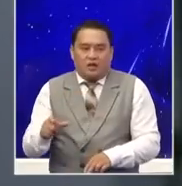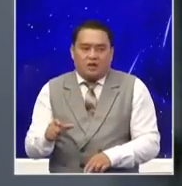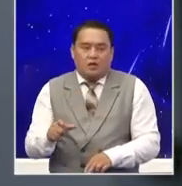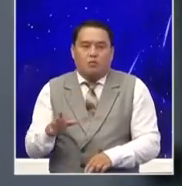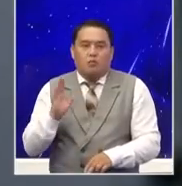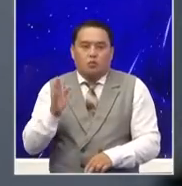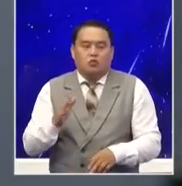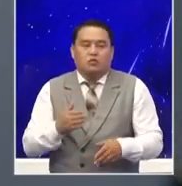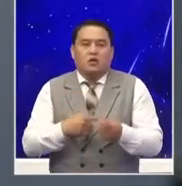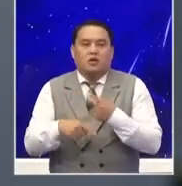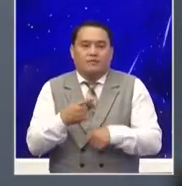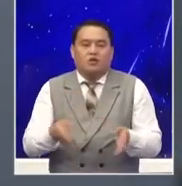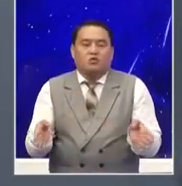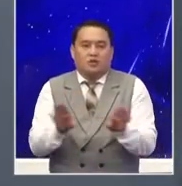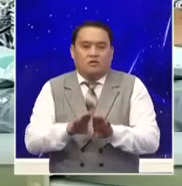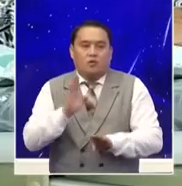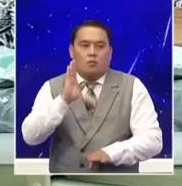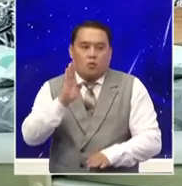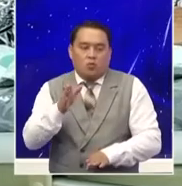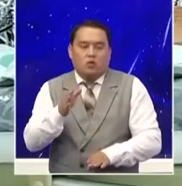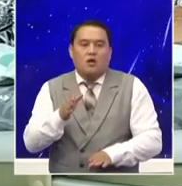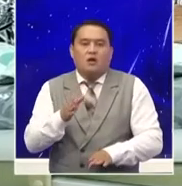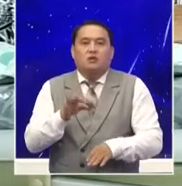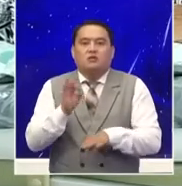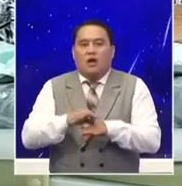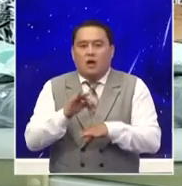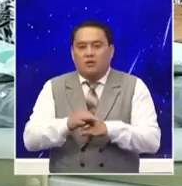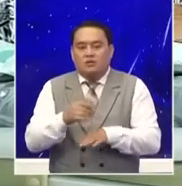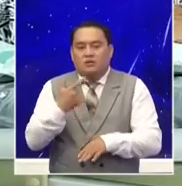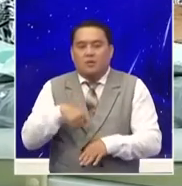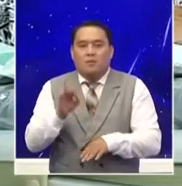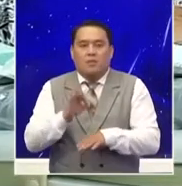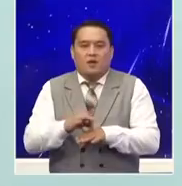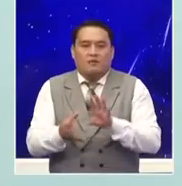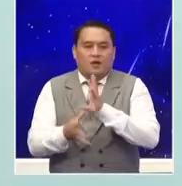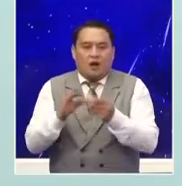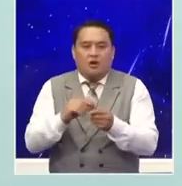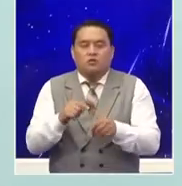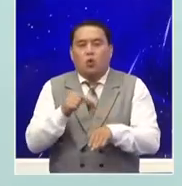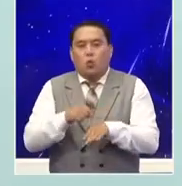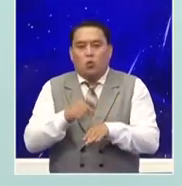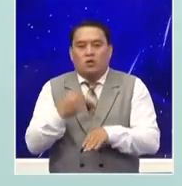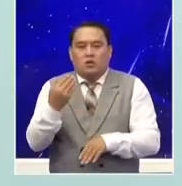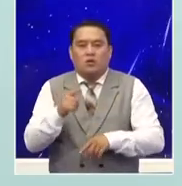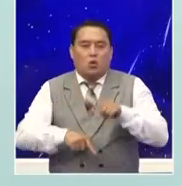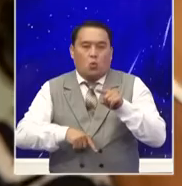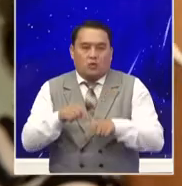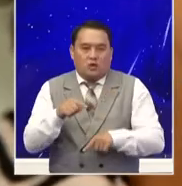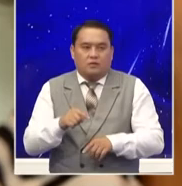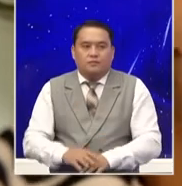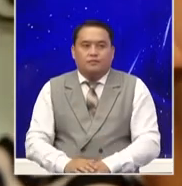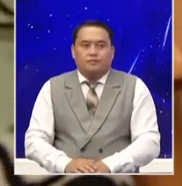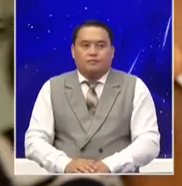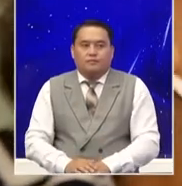днях будут сворачиваться. Статистика снижения зараженных, как считают сами больные, результат осознанности их близких и родных. Ну